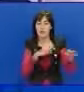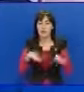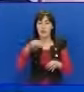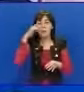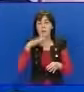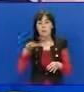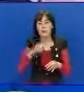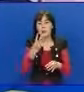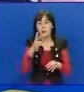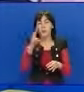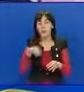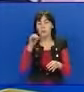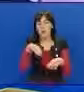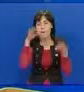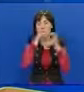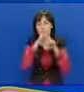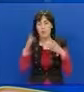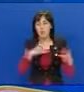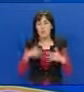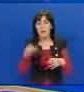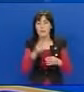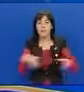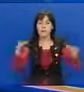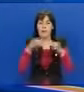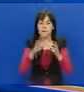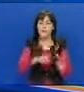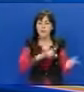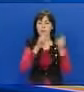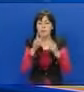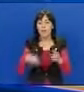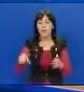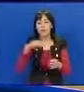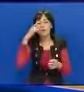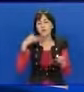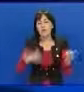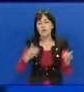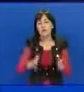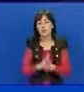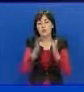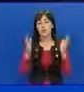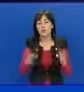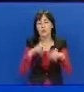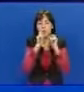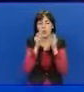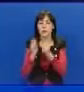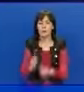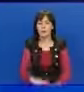Қазақстаннан 200-ге жуық мәдениет және өнер саласының мамандары барады. Қазыналы оңтүстіктен Жамбыл облысына үлкен тарту жасалады.